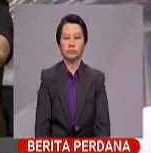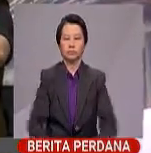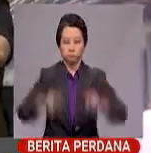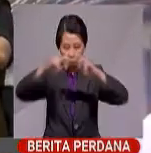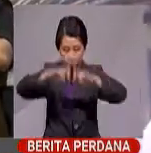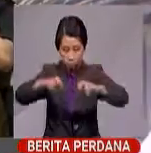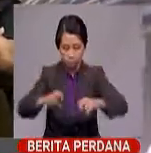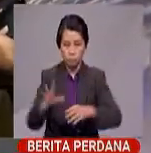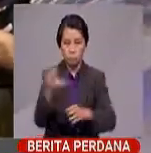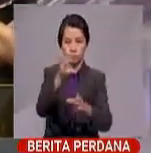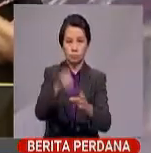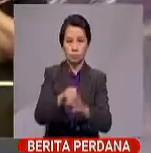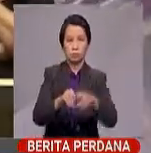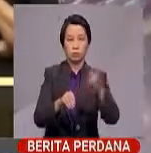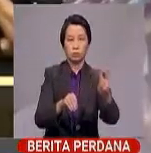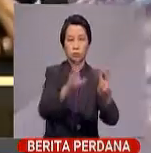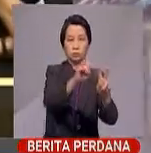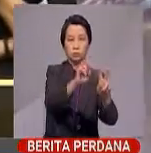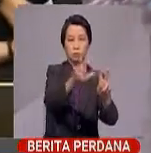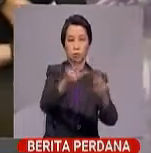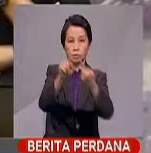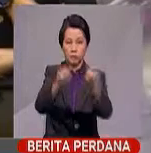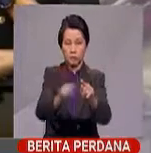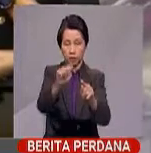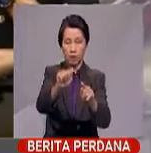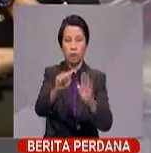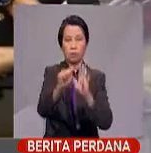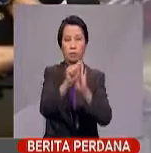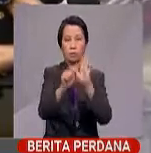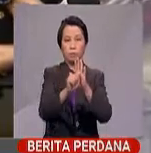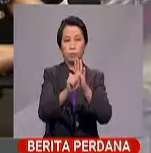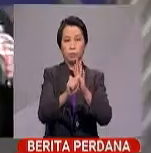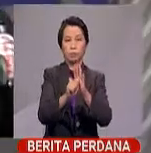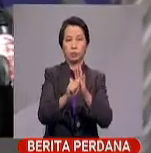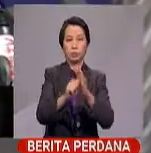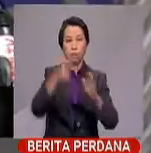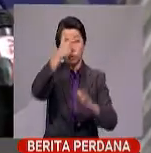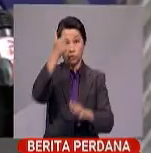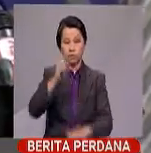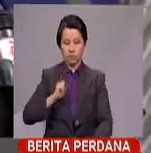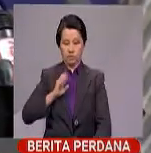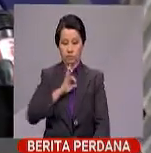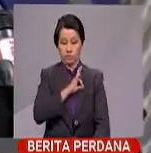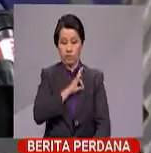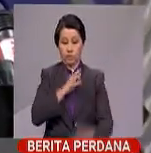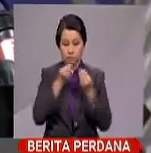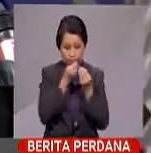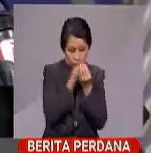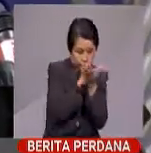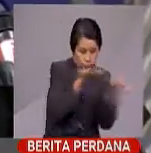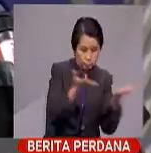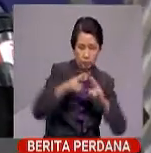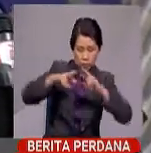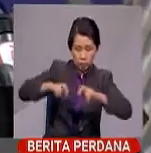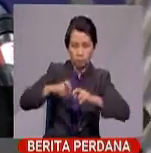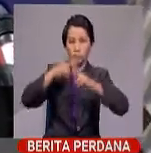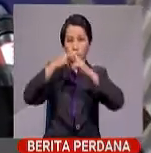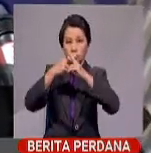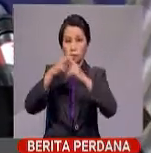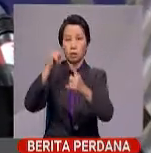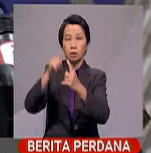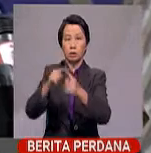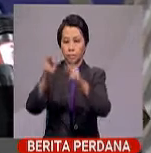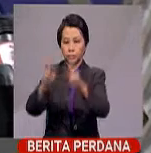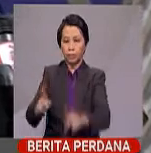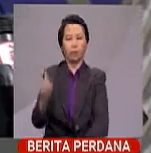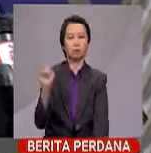Siasatan membabitkan Seksyen 203(A) di bawah Kanun Keseksaan kerana penjawat awam mendedahkan siasatan rasmi kepada pihak